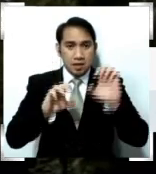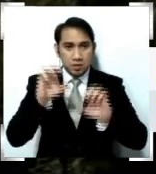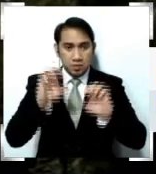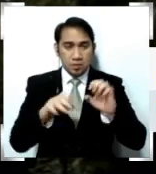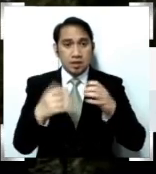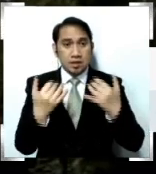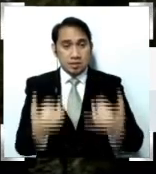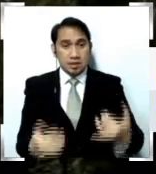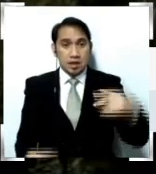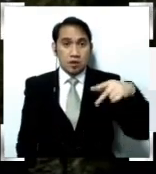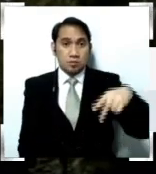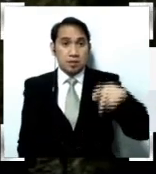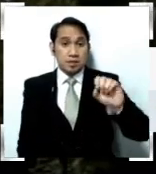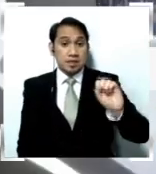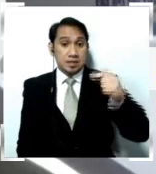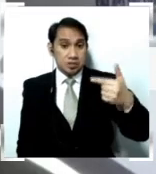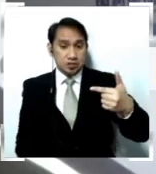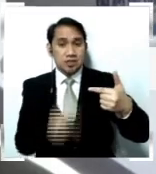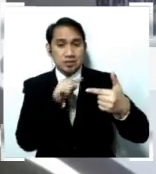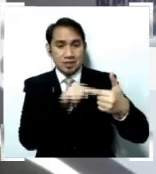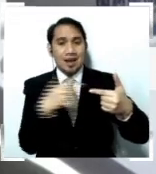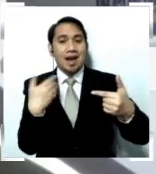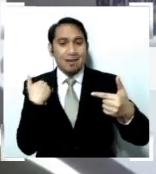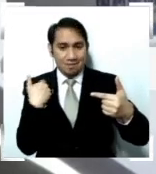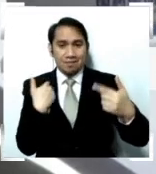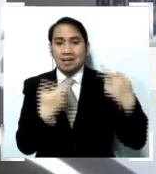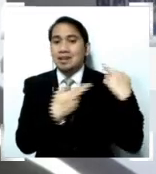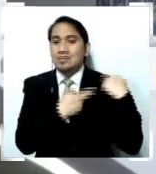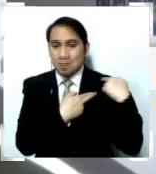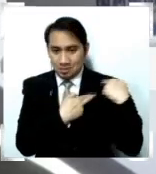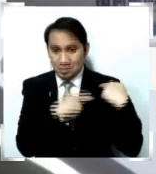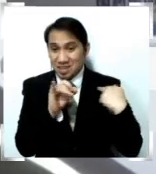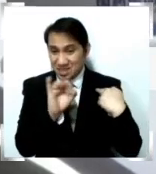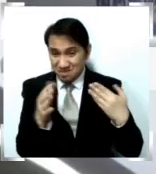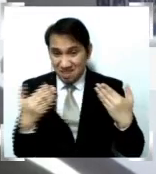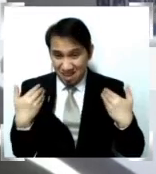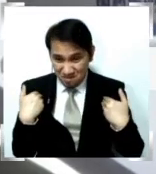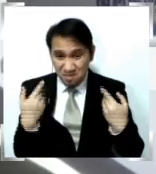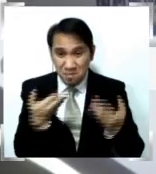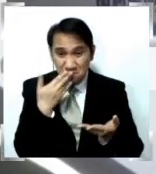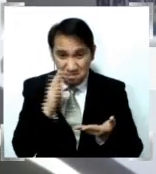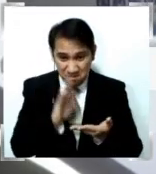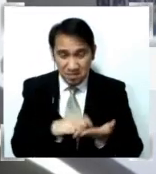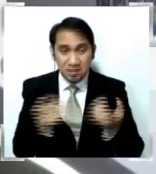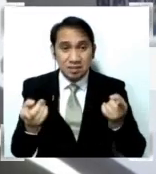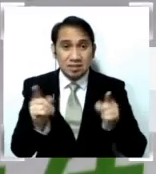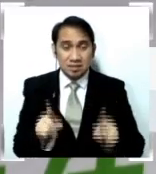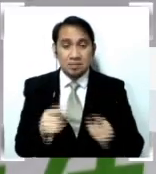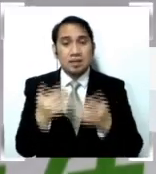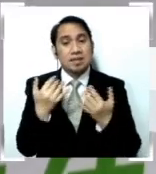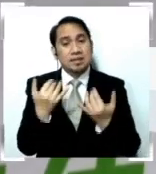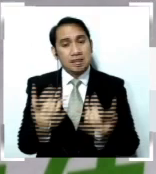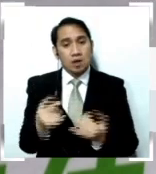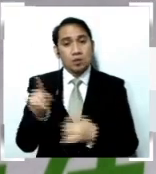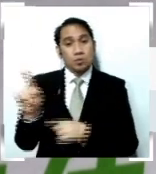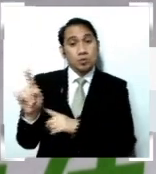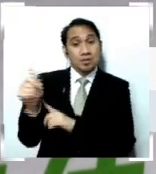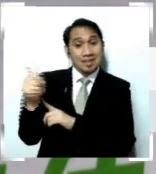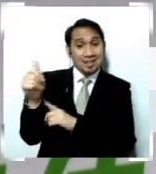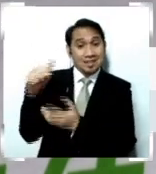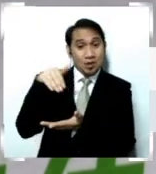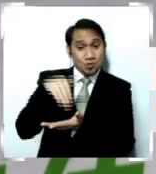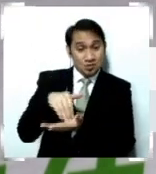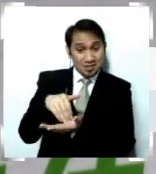takes full responsibility for it. Binigyan lang ng FDA ng compassionate special permit ang 10,000 doses ng Sinopharm para